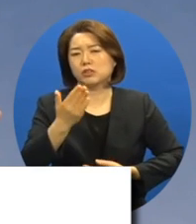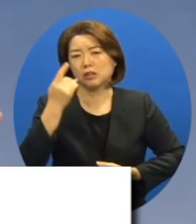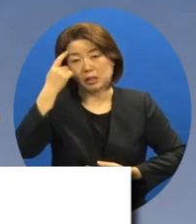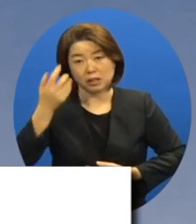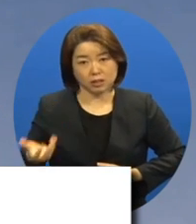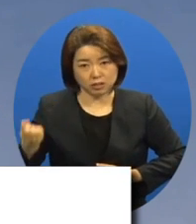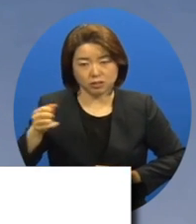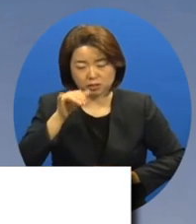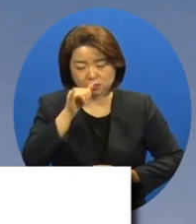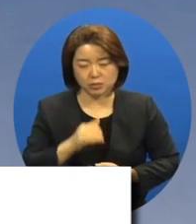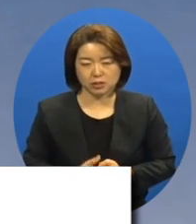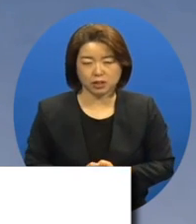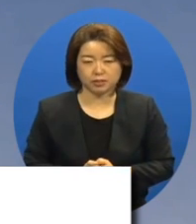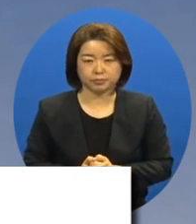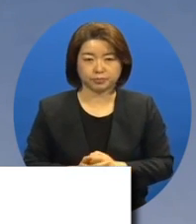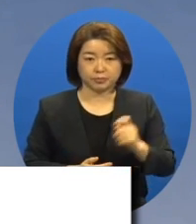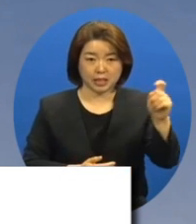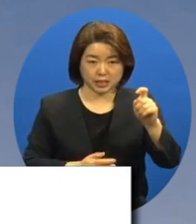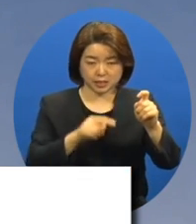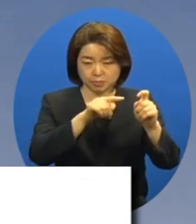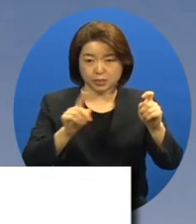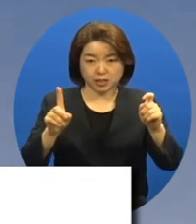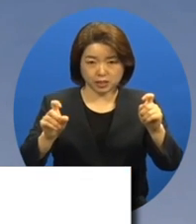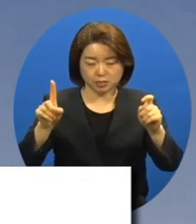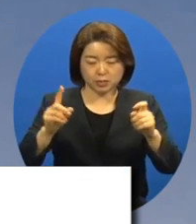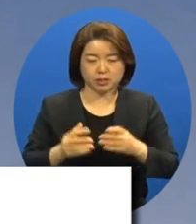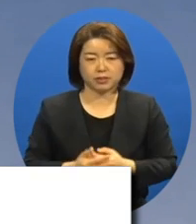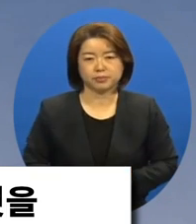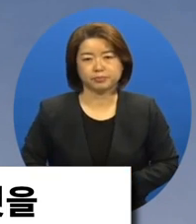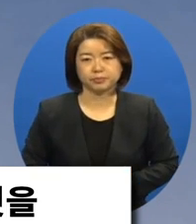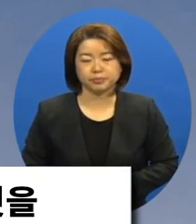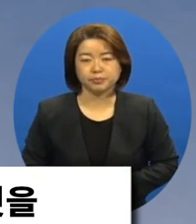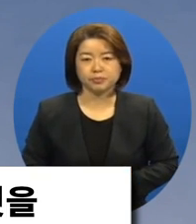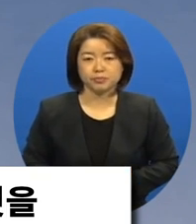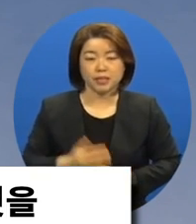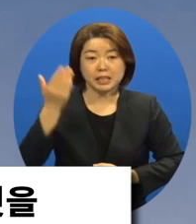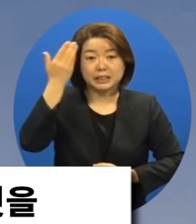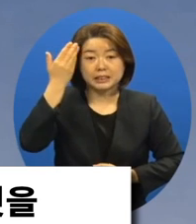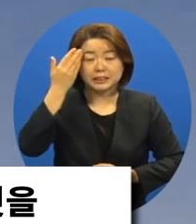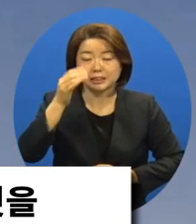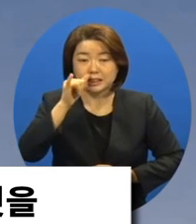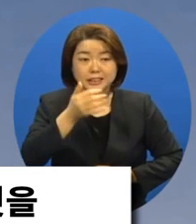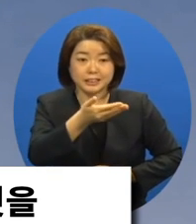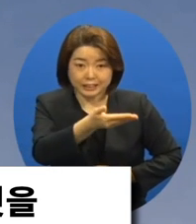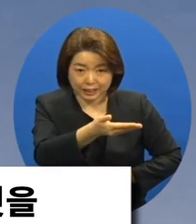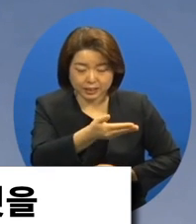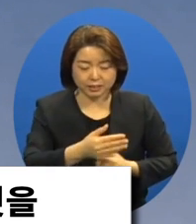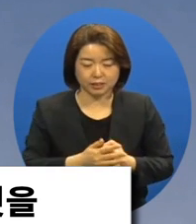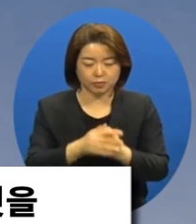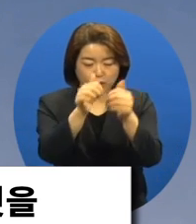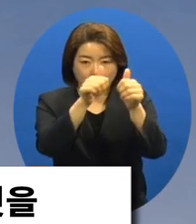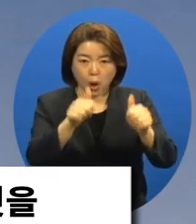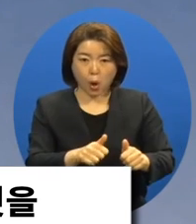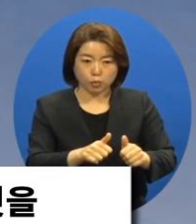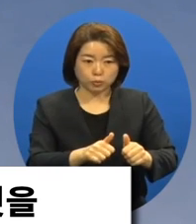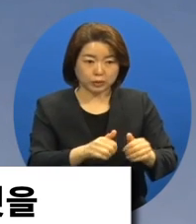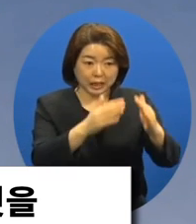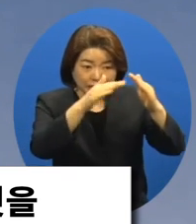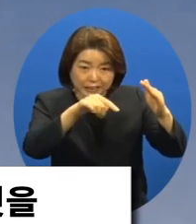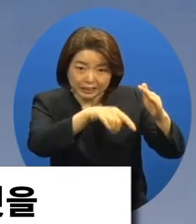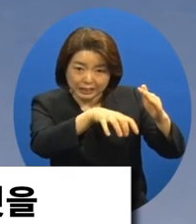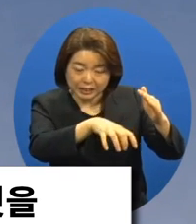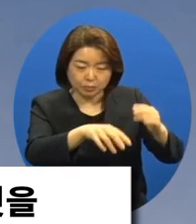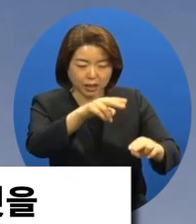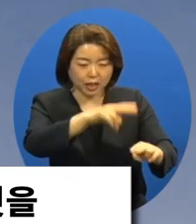것입니다 10절 11절 말씀에 이렇게 말씀합니다 지식이 있는 당신이 우상 의 신당에 앉아서